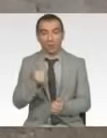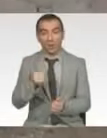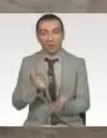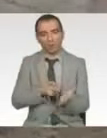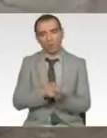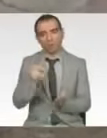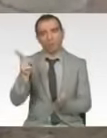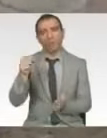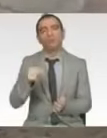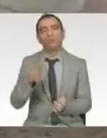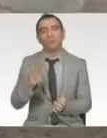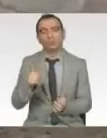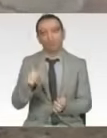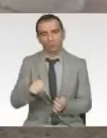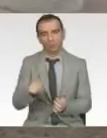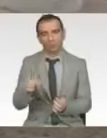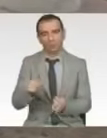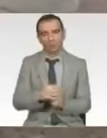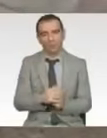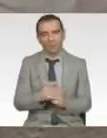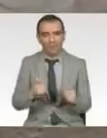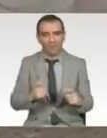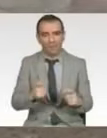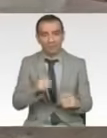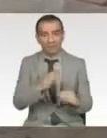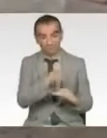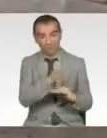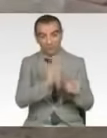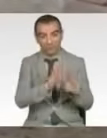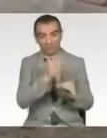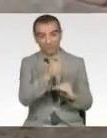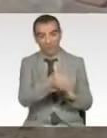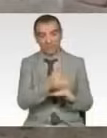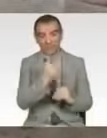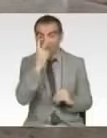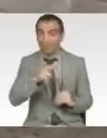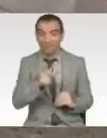Ha, yayla değil mi? Burada değil. Burada şu anda burada. Nerede? İçeride. Yemin et.